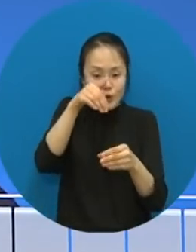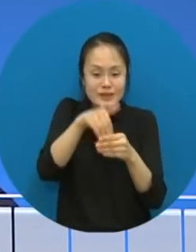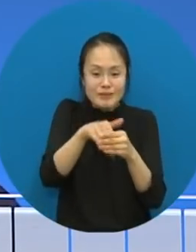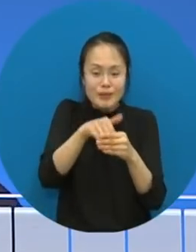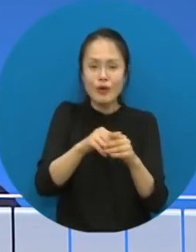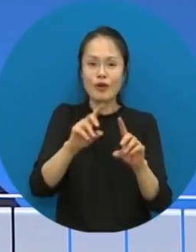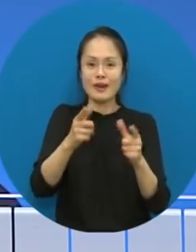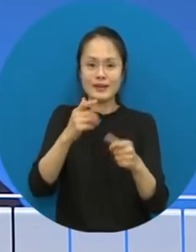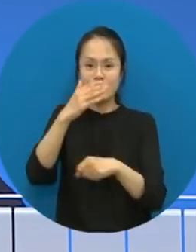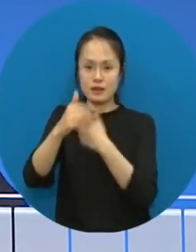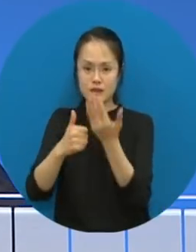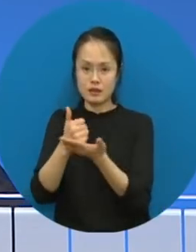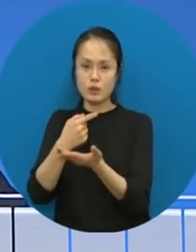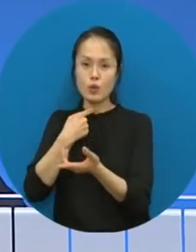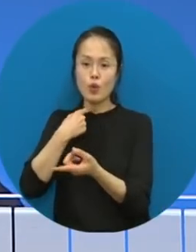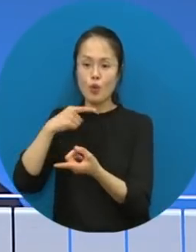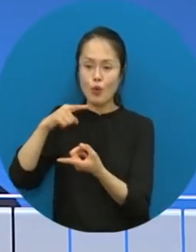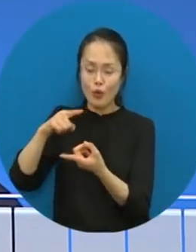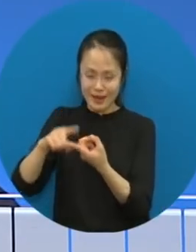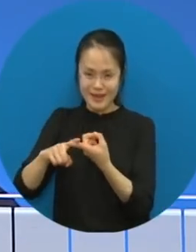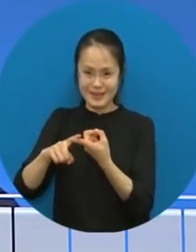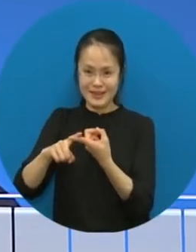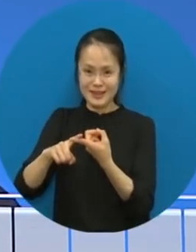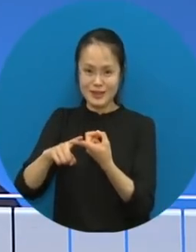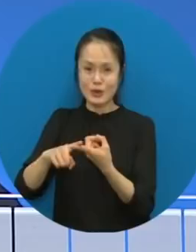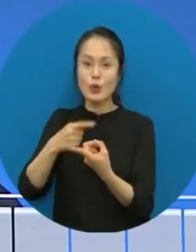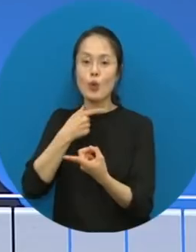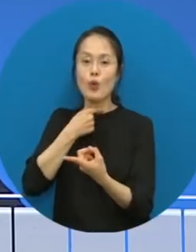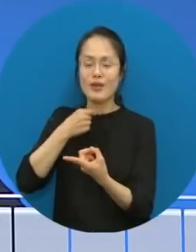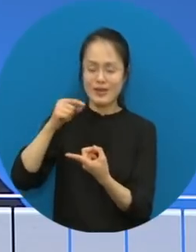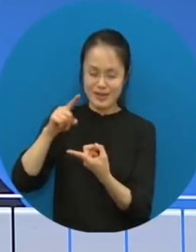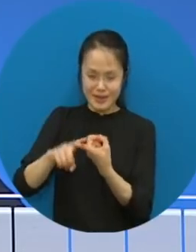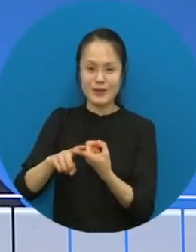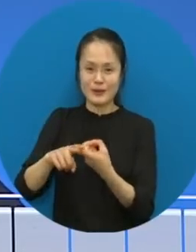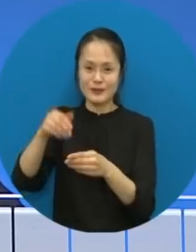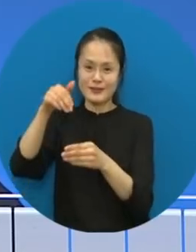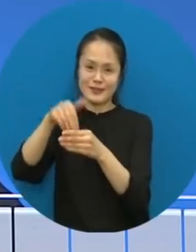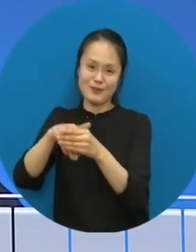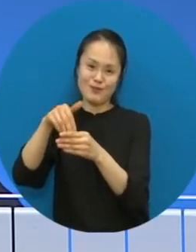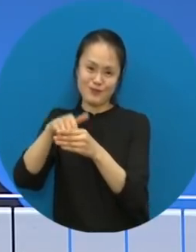대로 마음대로 심기는 것입니다.